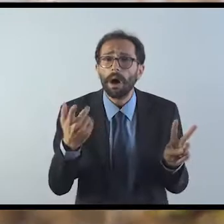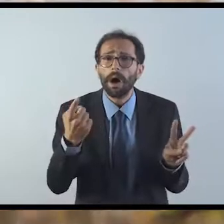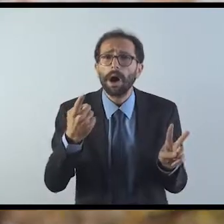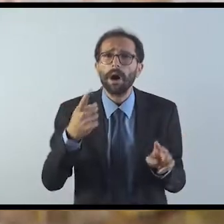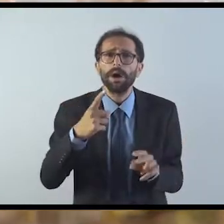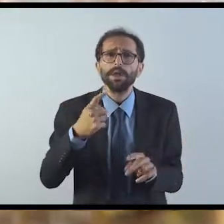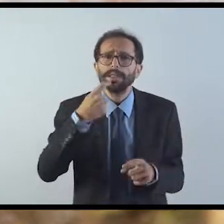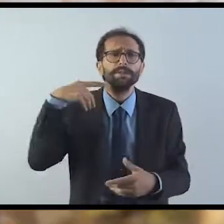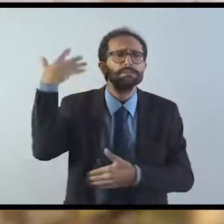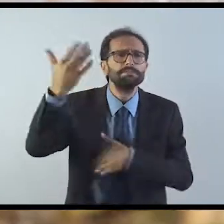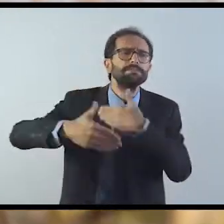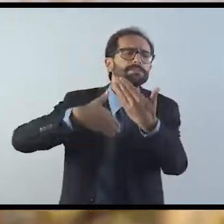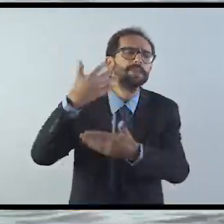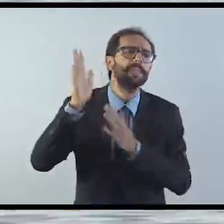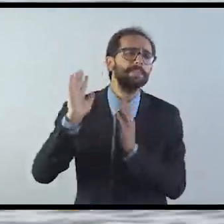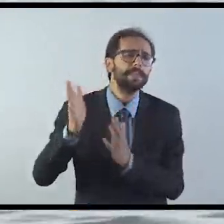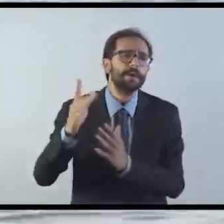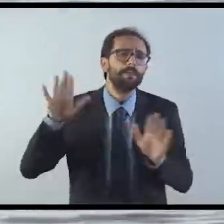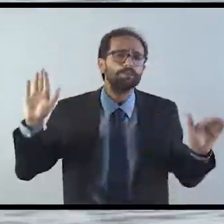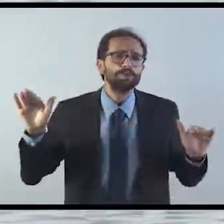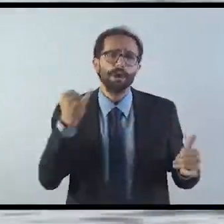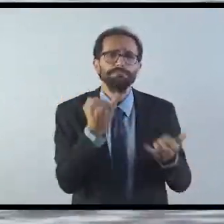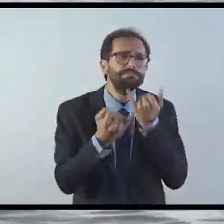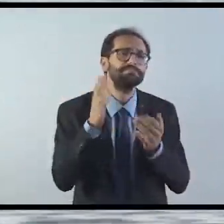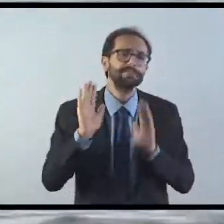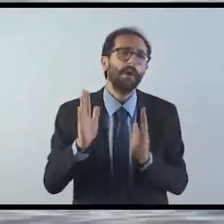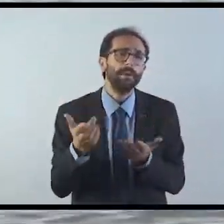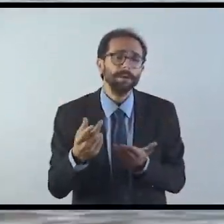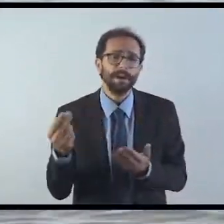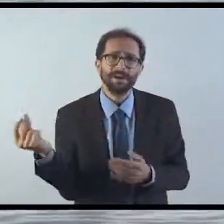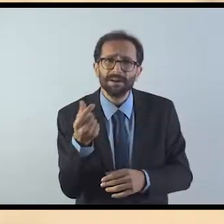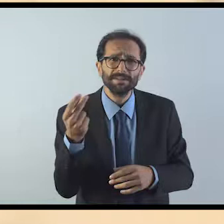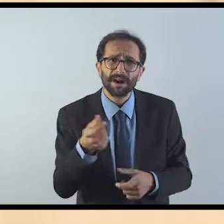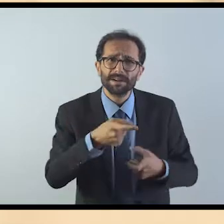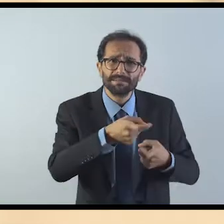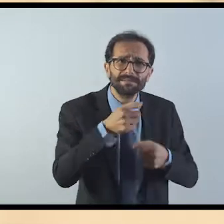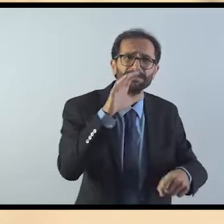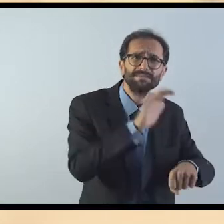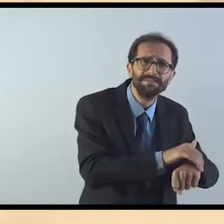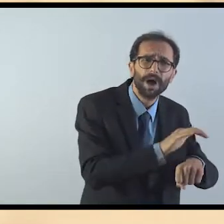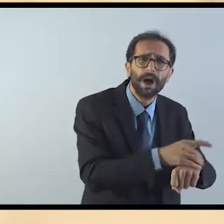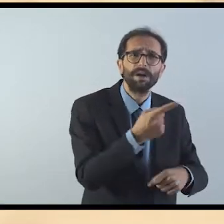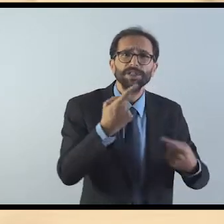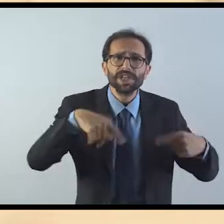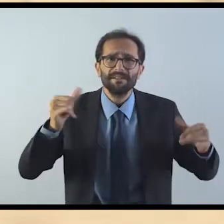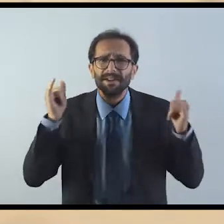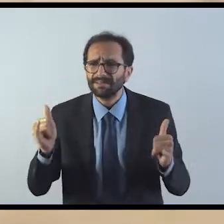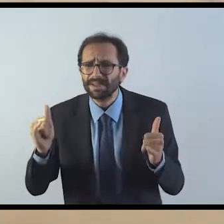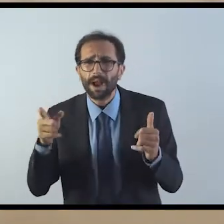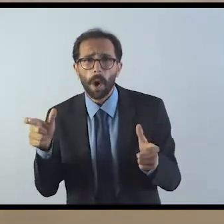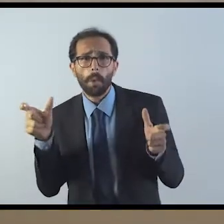ev sahipliği yapacak Kaçak avlanma ve çevre kirliliğinin önlenmesi konularında ki koruma hassasiyet